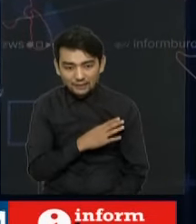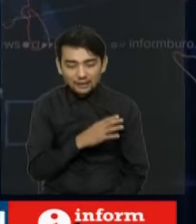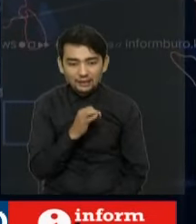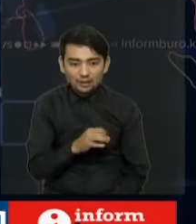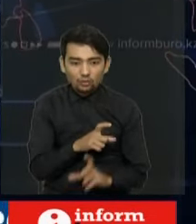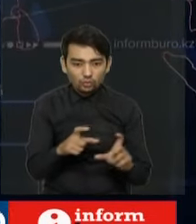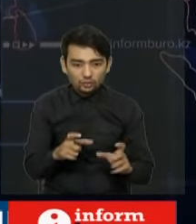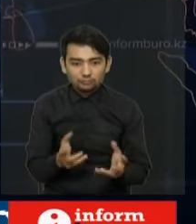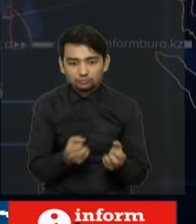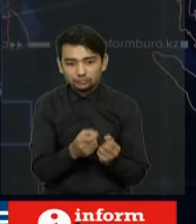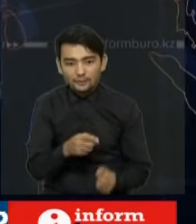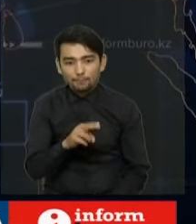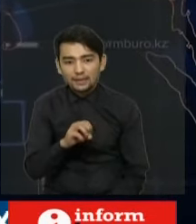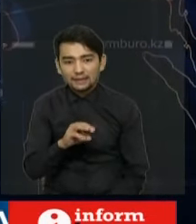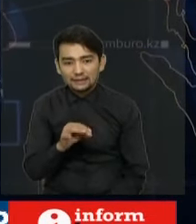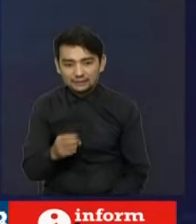люди поддержат эту петицию.